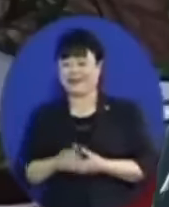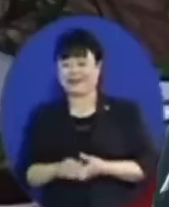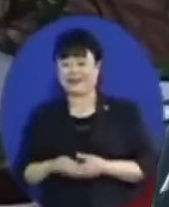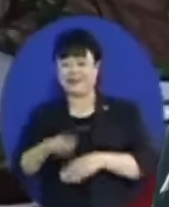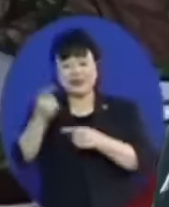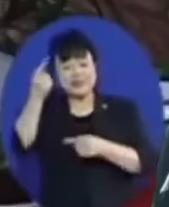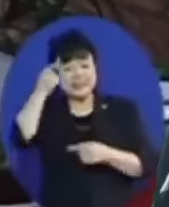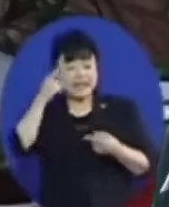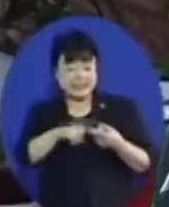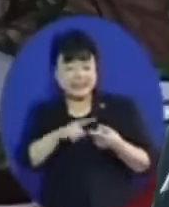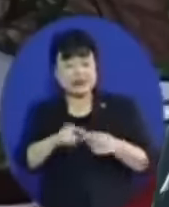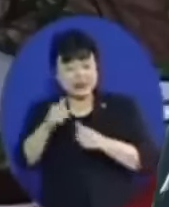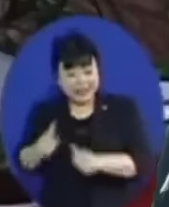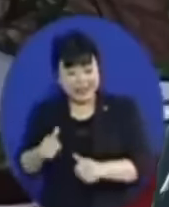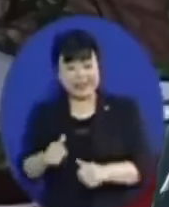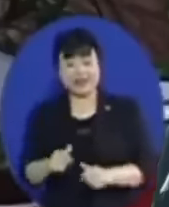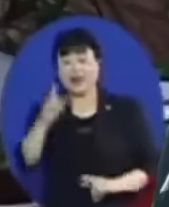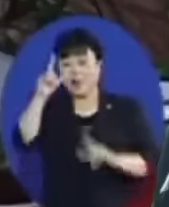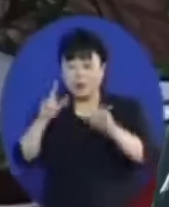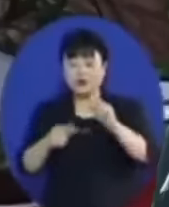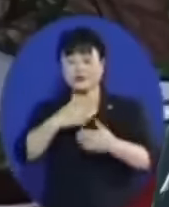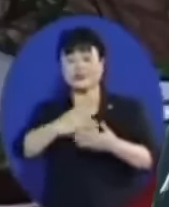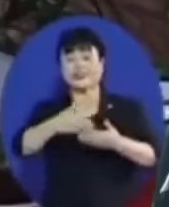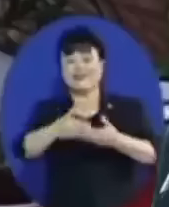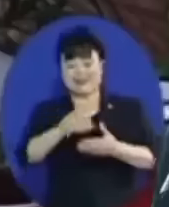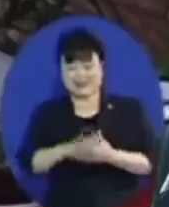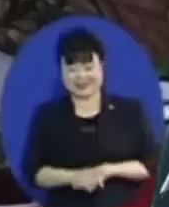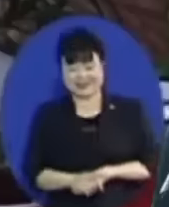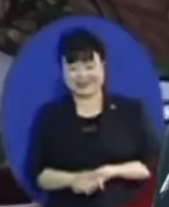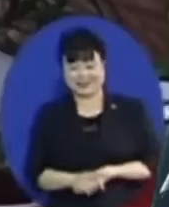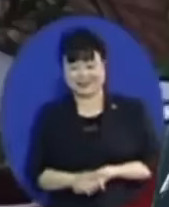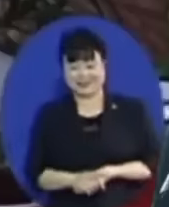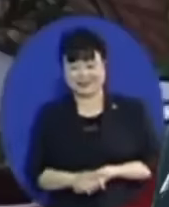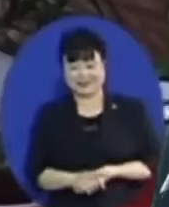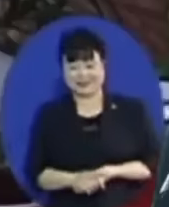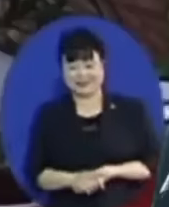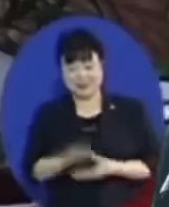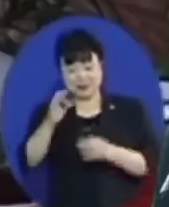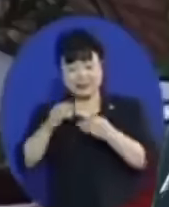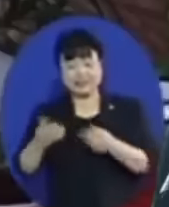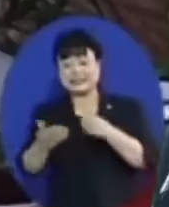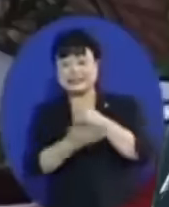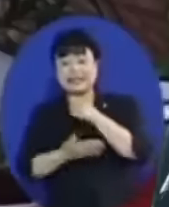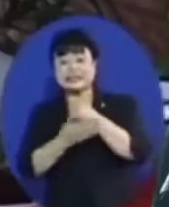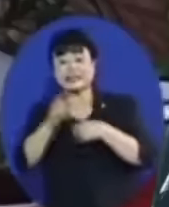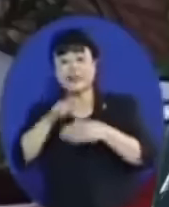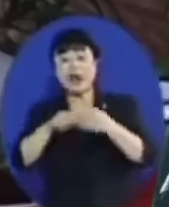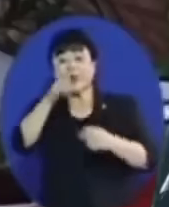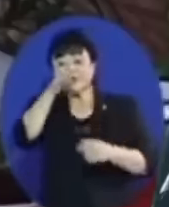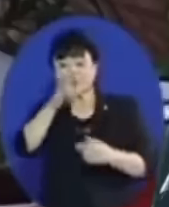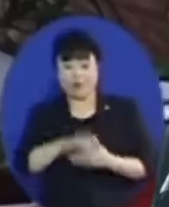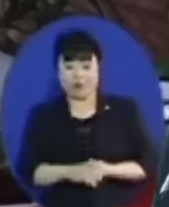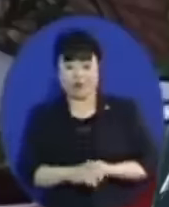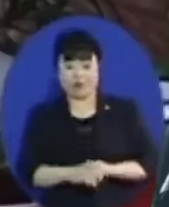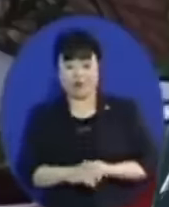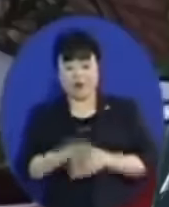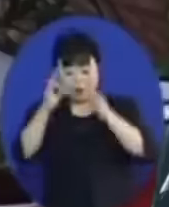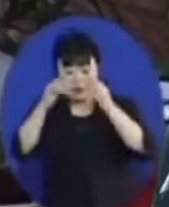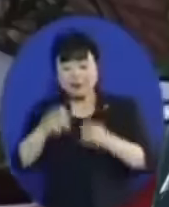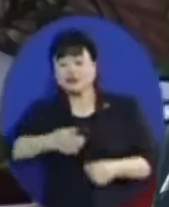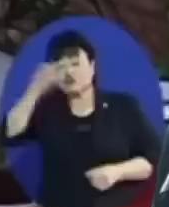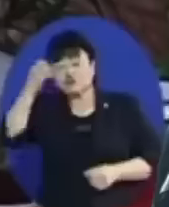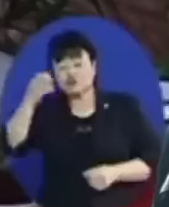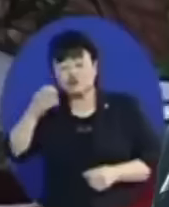다 생각을 따라서 자기 모습을 그리고 있는 것입니다. 안 보이는 사진을 마음속에 가지고 있는 것입니다. 안 보이는